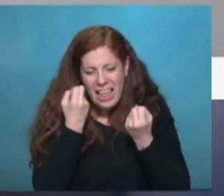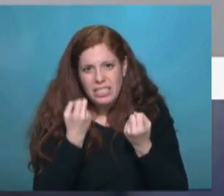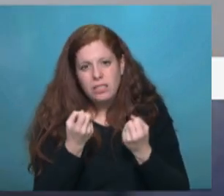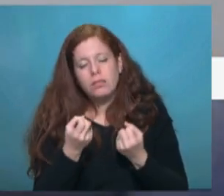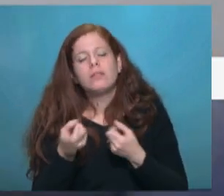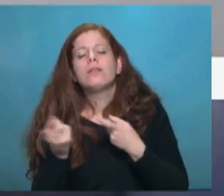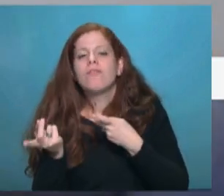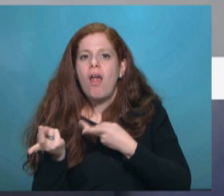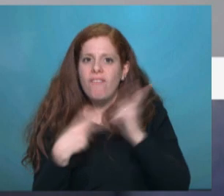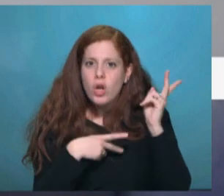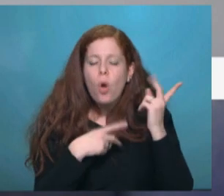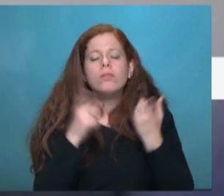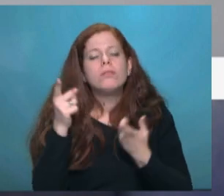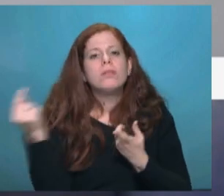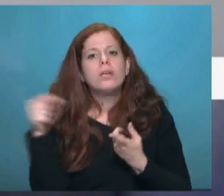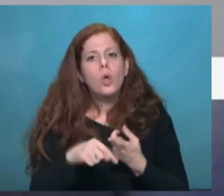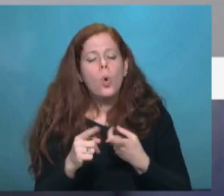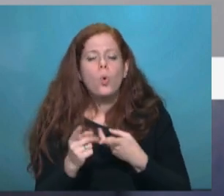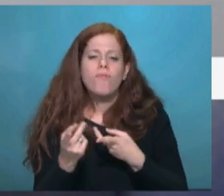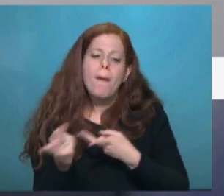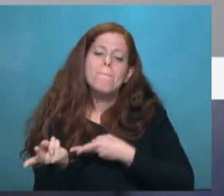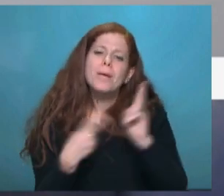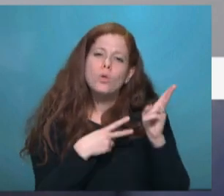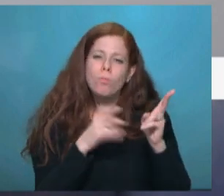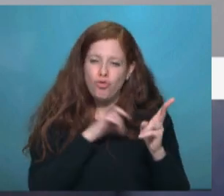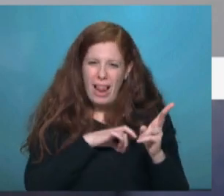ופינוי של צ'ילה ופינו אותם